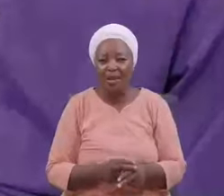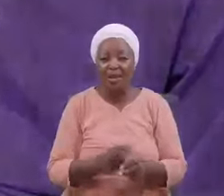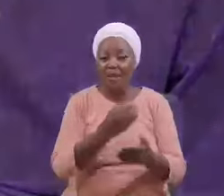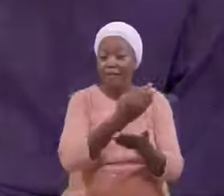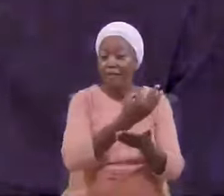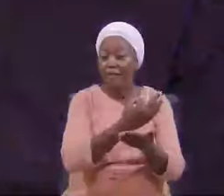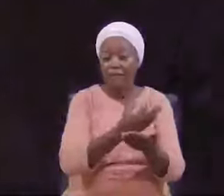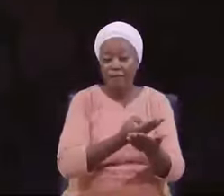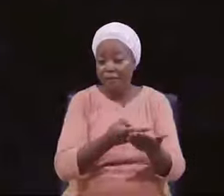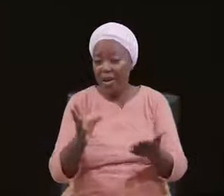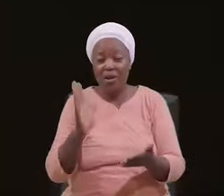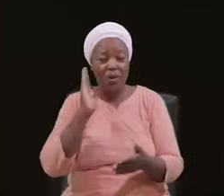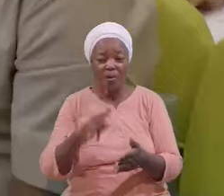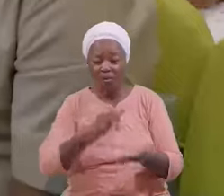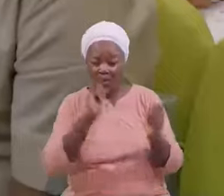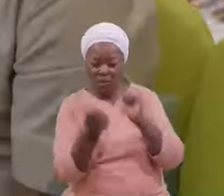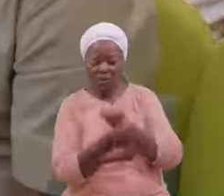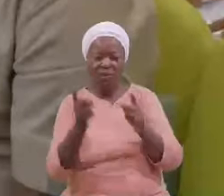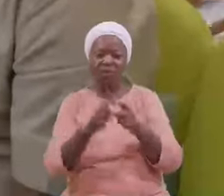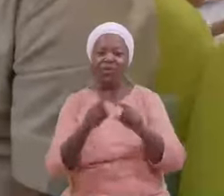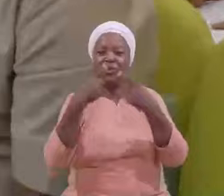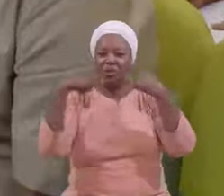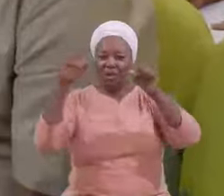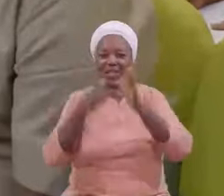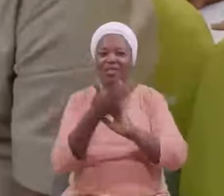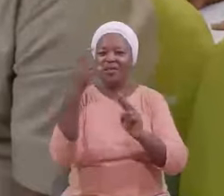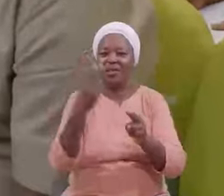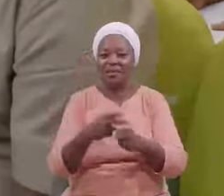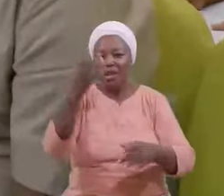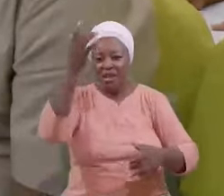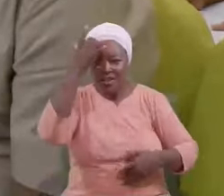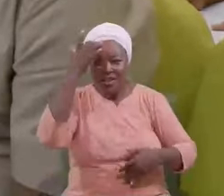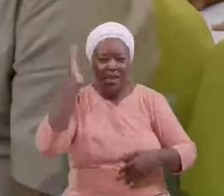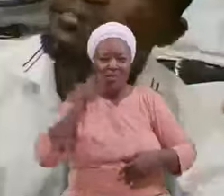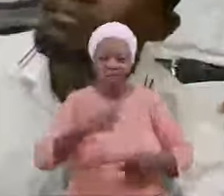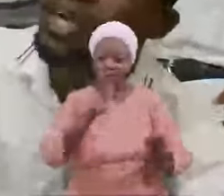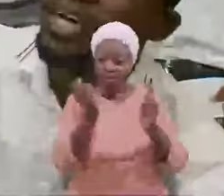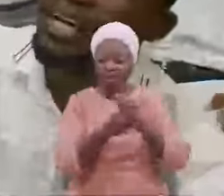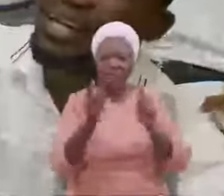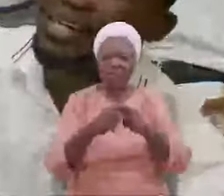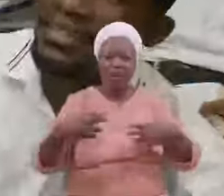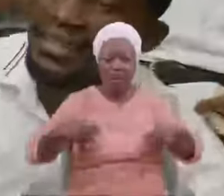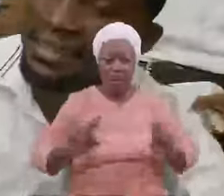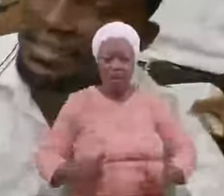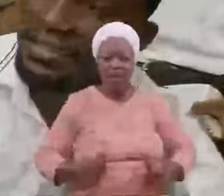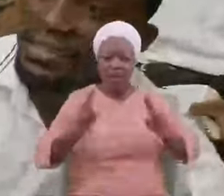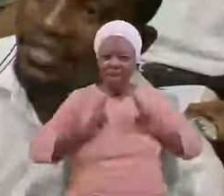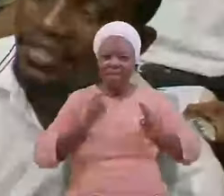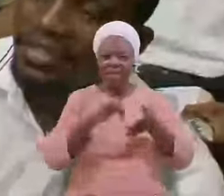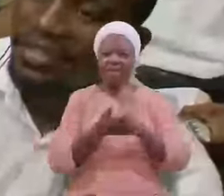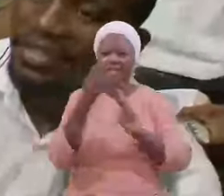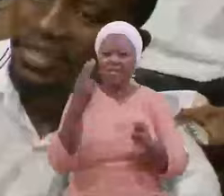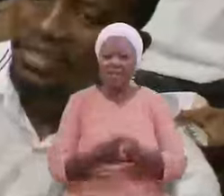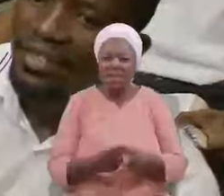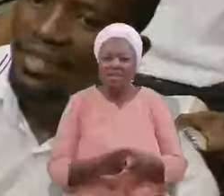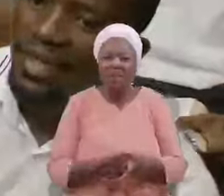va se changer en succès. La maladie va se transformer en santé. La faiblesse va se